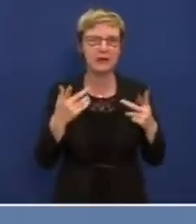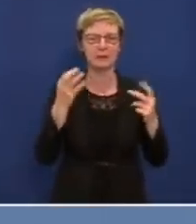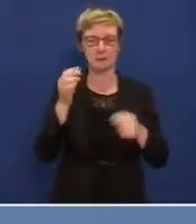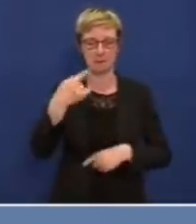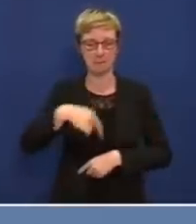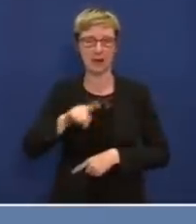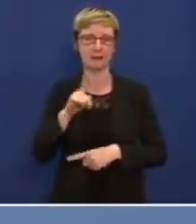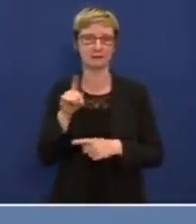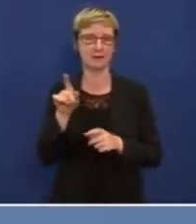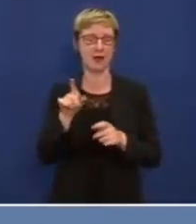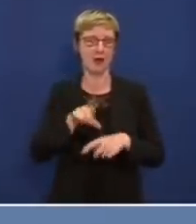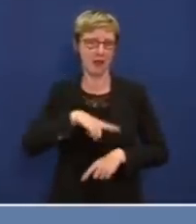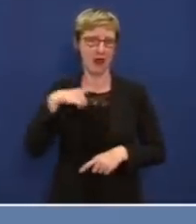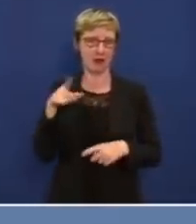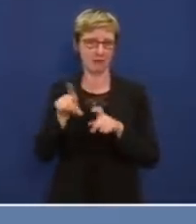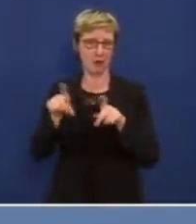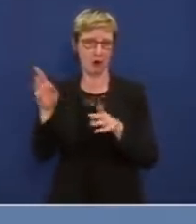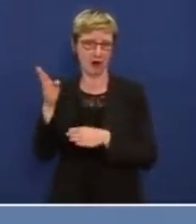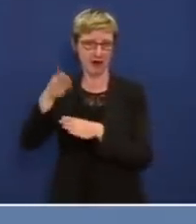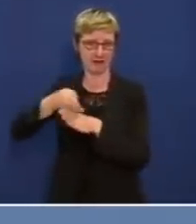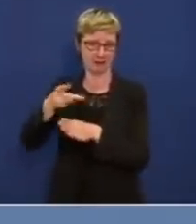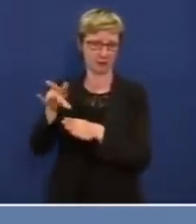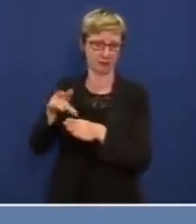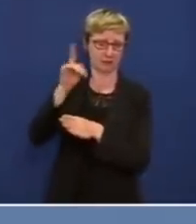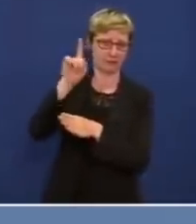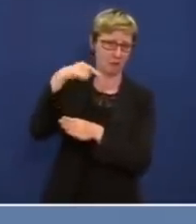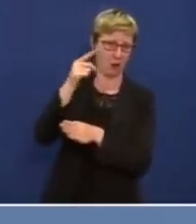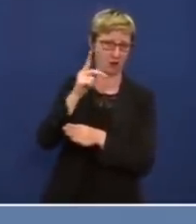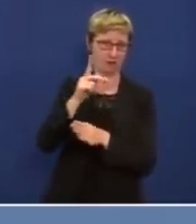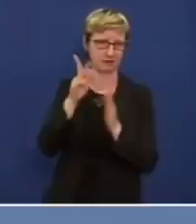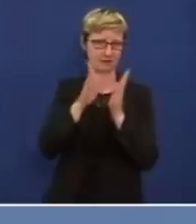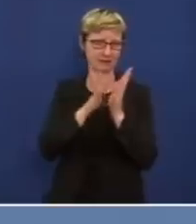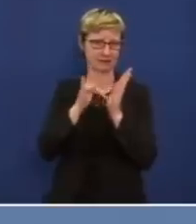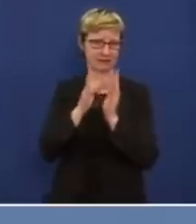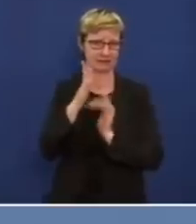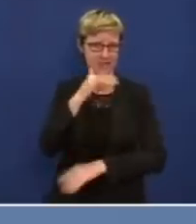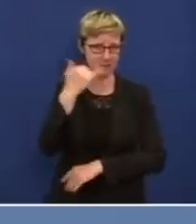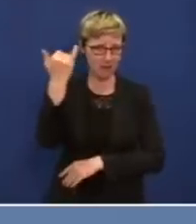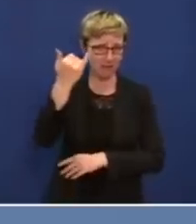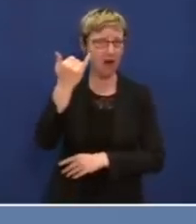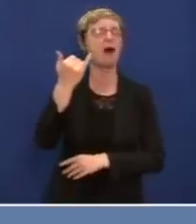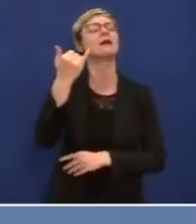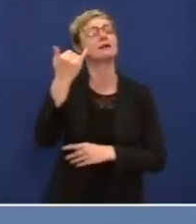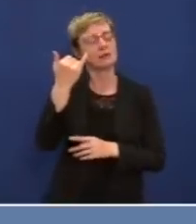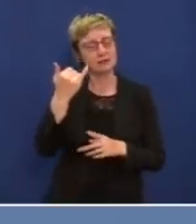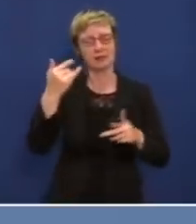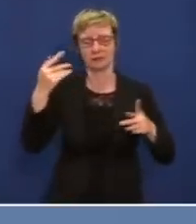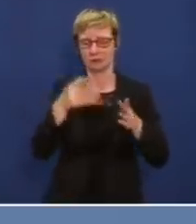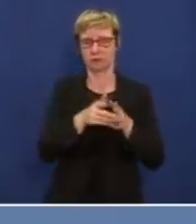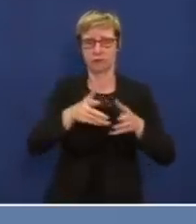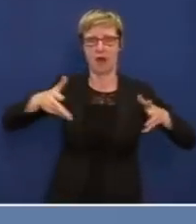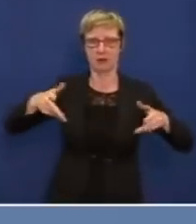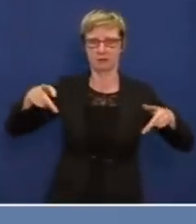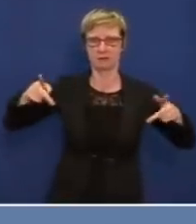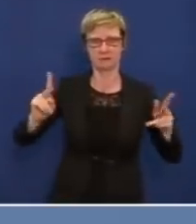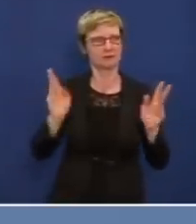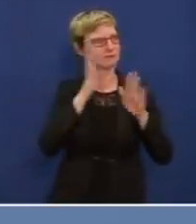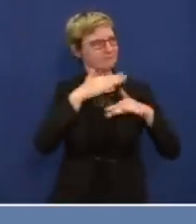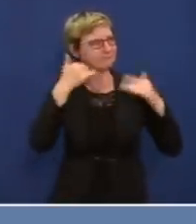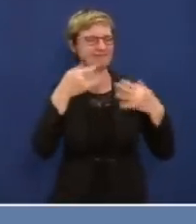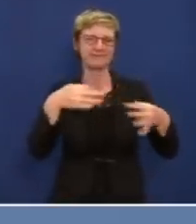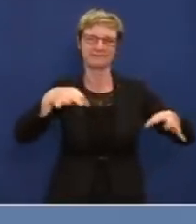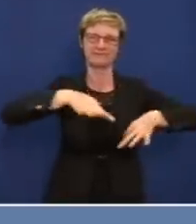Wochenende gehen mit Christi Himmelfahrt morgen, dass wir jetzt zuversichtlich sind, dass die gute Laune zurückkehrt, ist ja erstmal